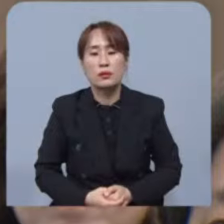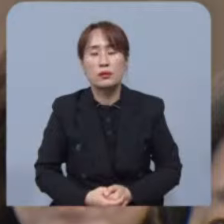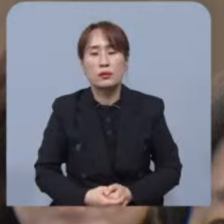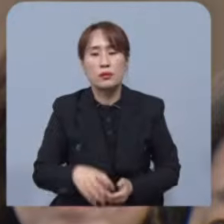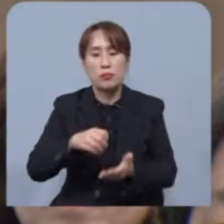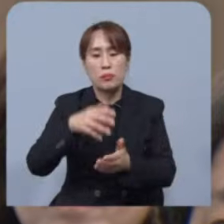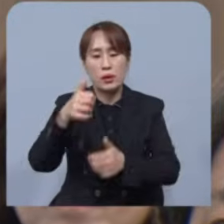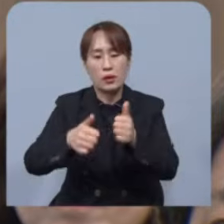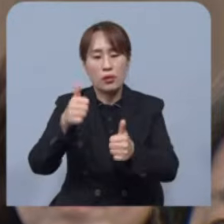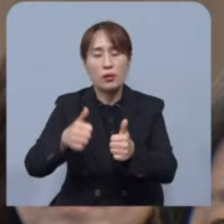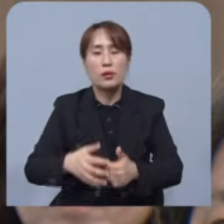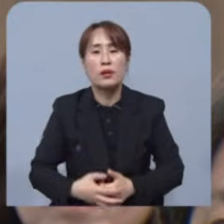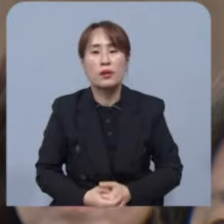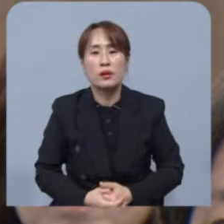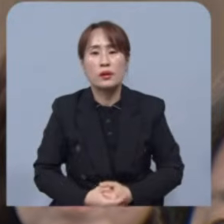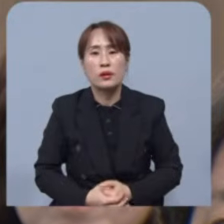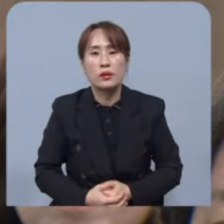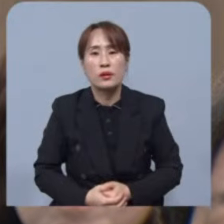빵 경연대회입니다.